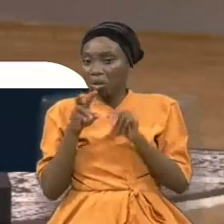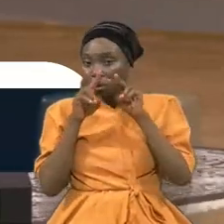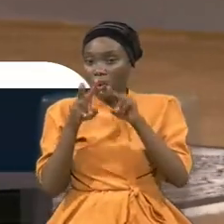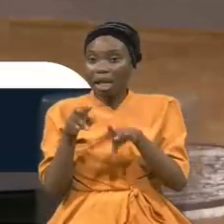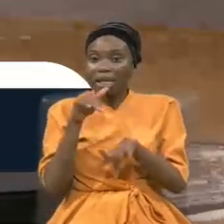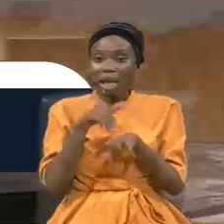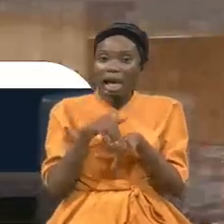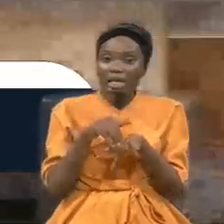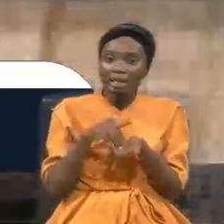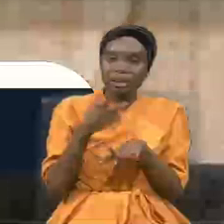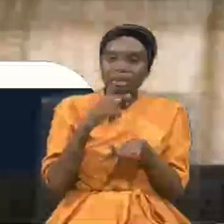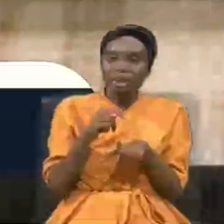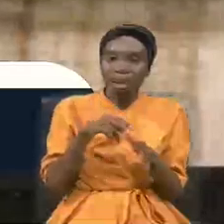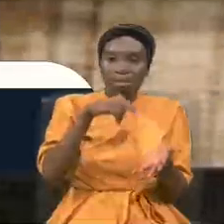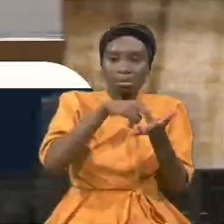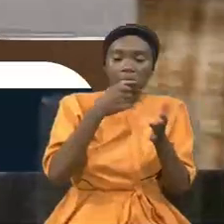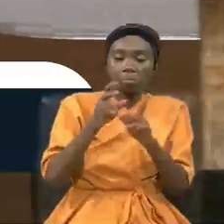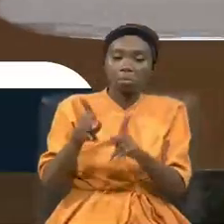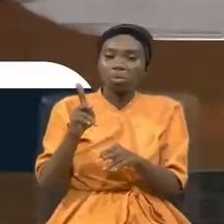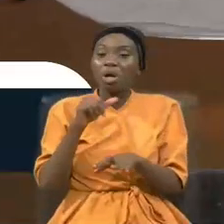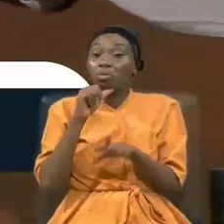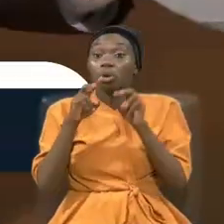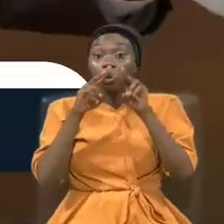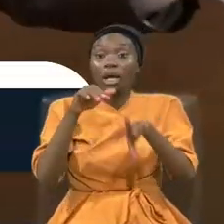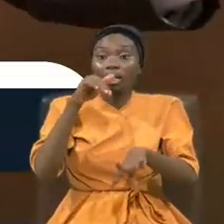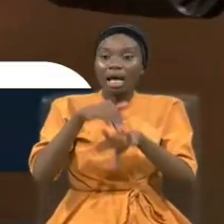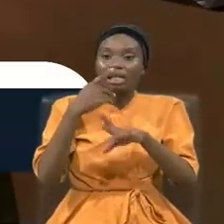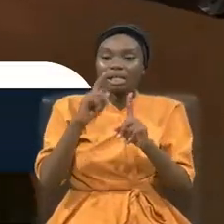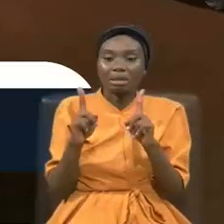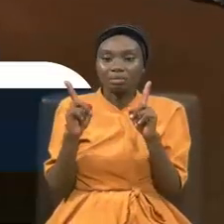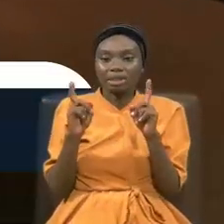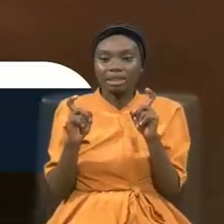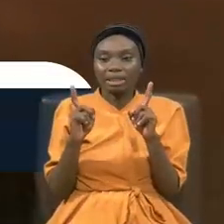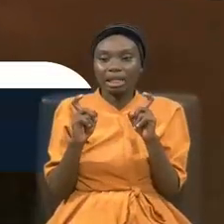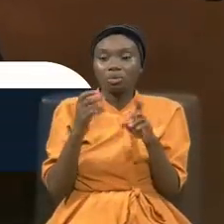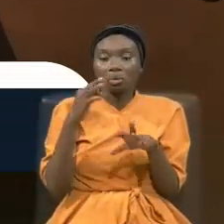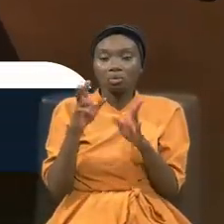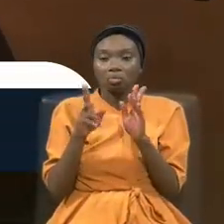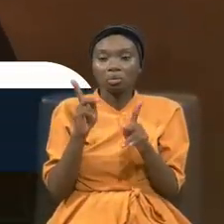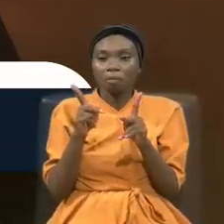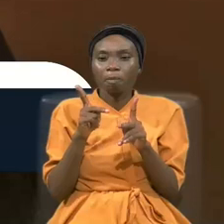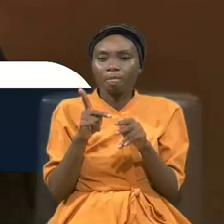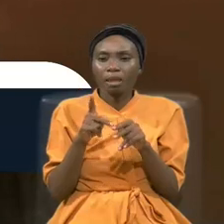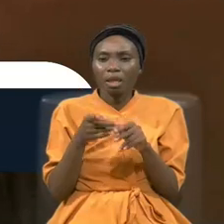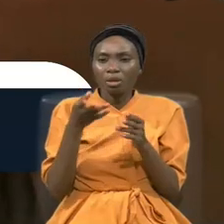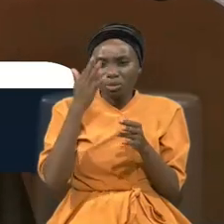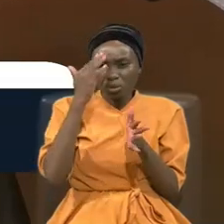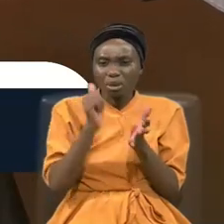pas la position des gens. On ne regarde pas le titre des gens. Vous